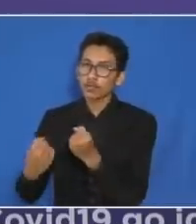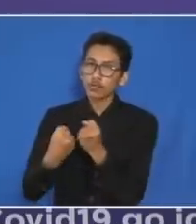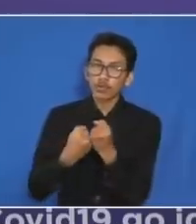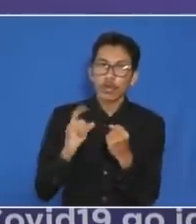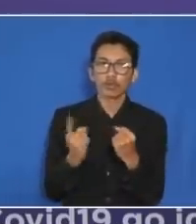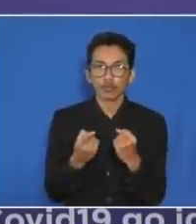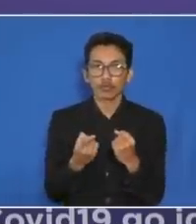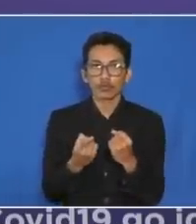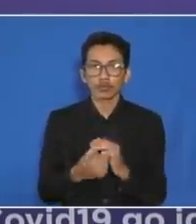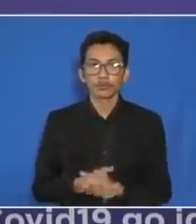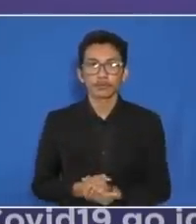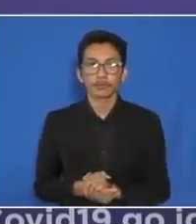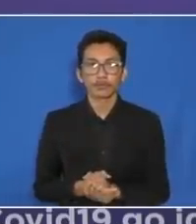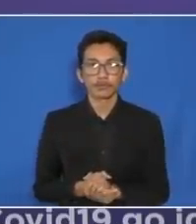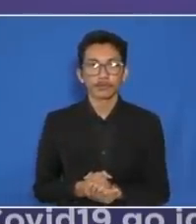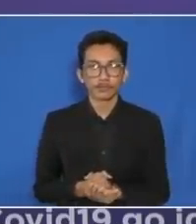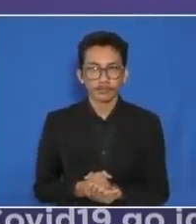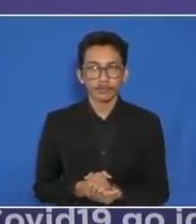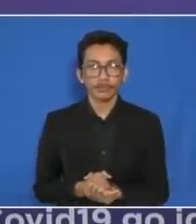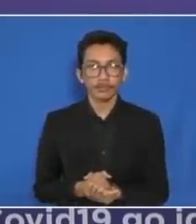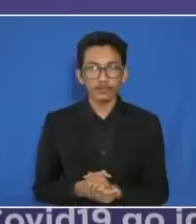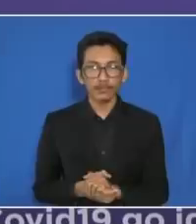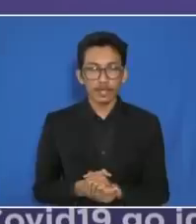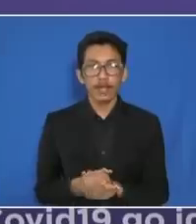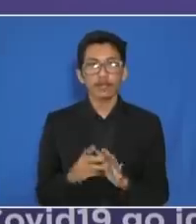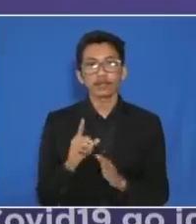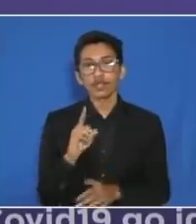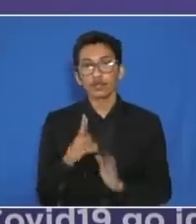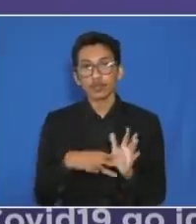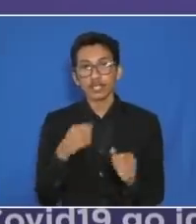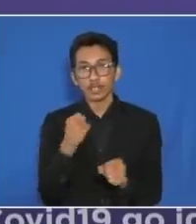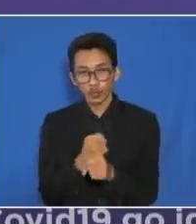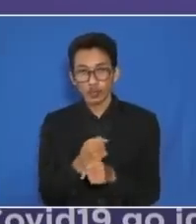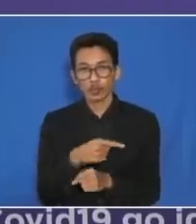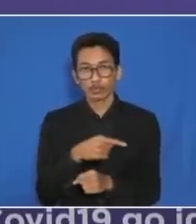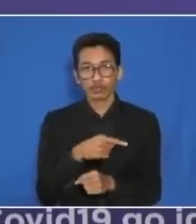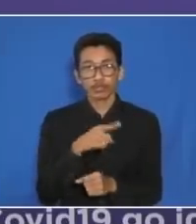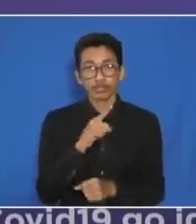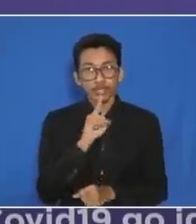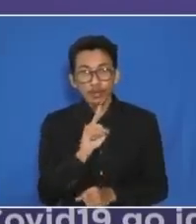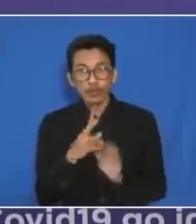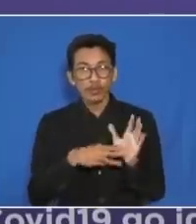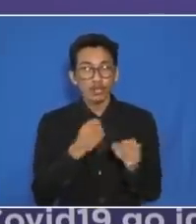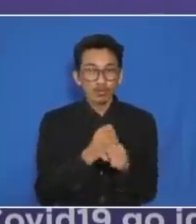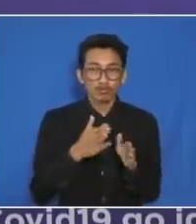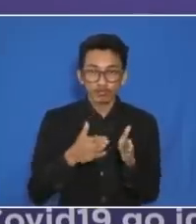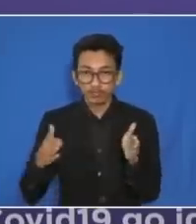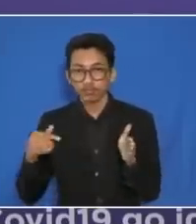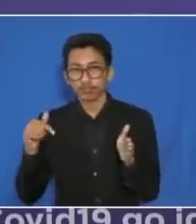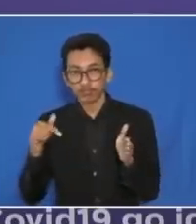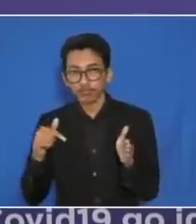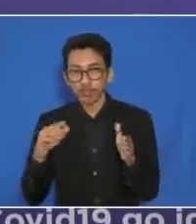pihak sehingga selama sepekan ini kami telah dan terus berkoordinasi